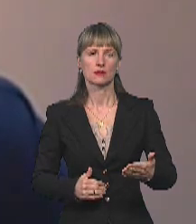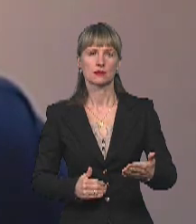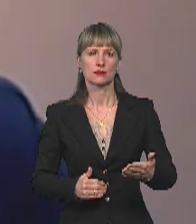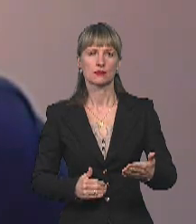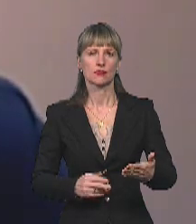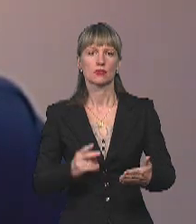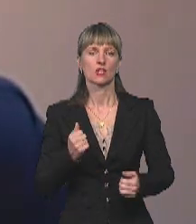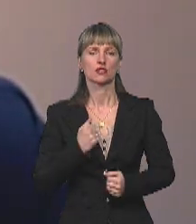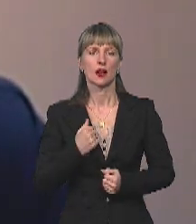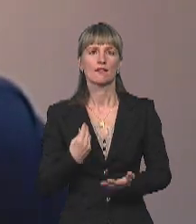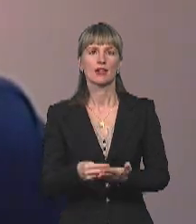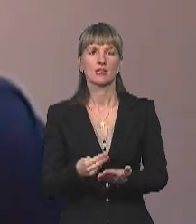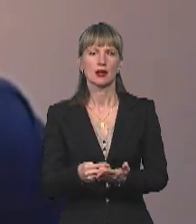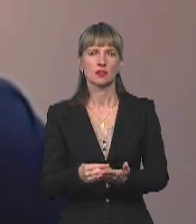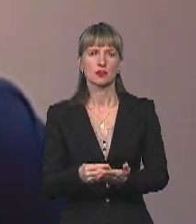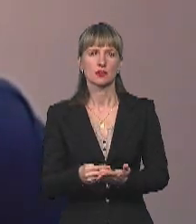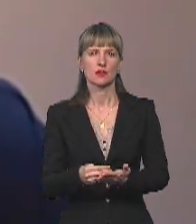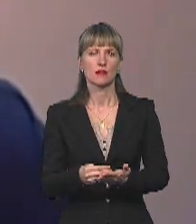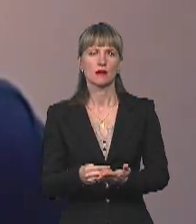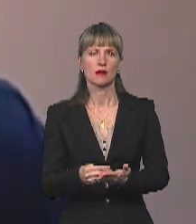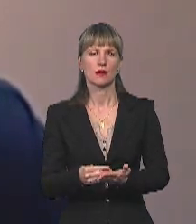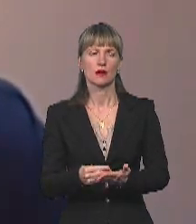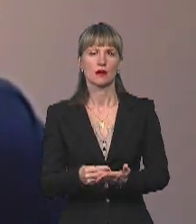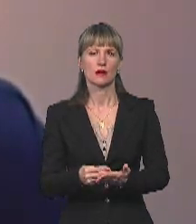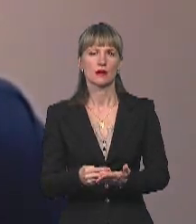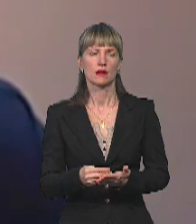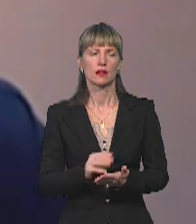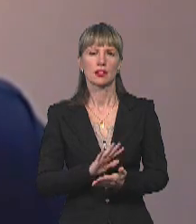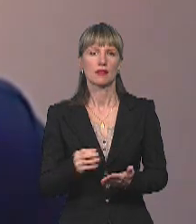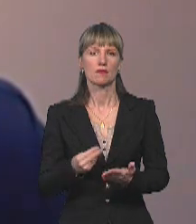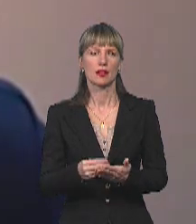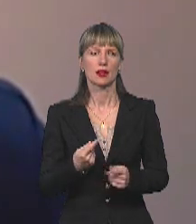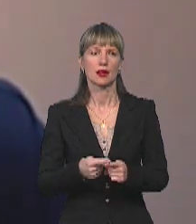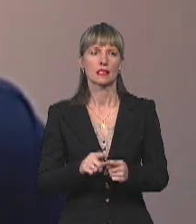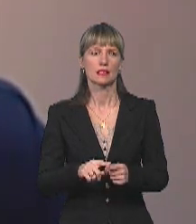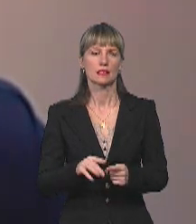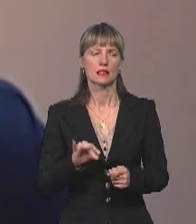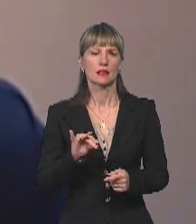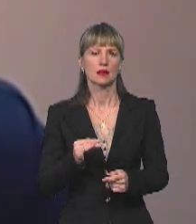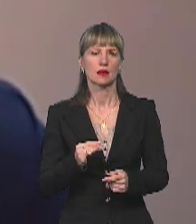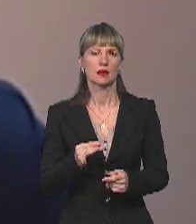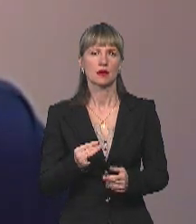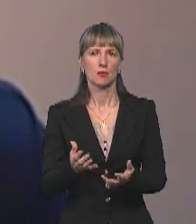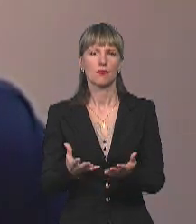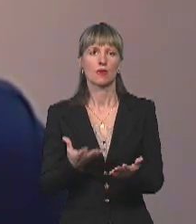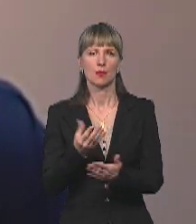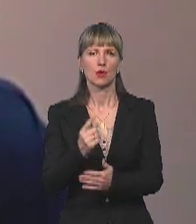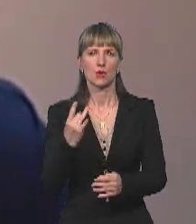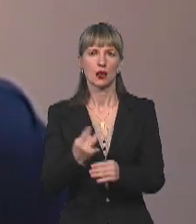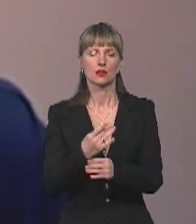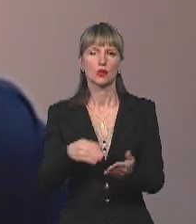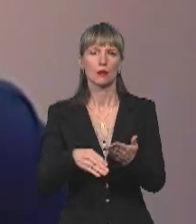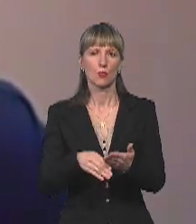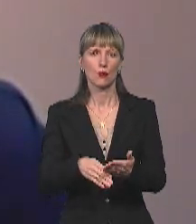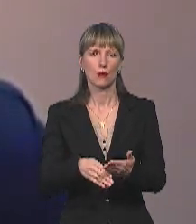на жаль, фінансово припинені їх фінансування. Тобто це і виплата одноразової допомоги по безробіттю